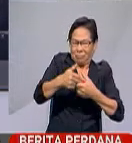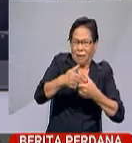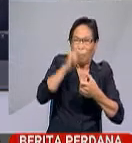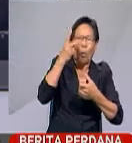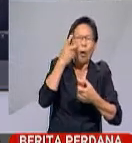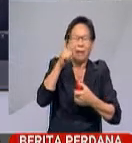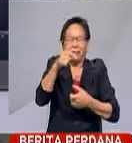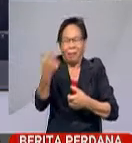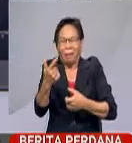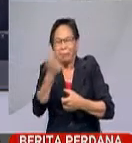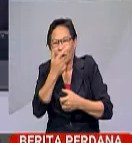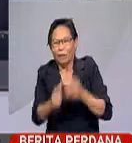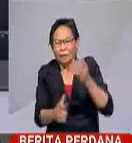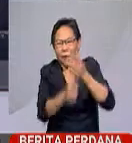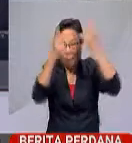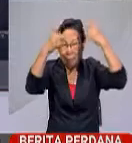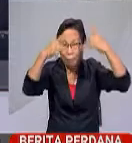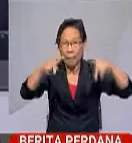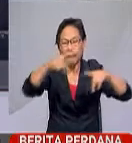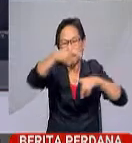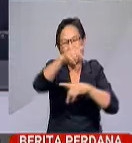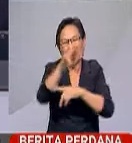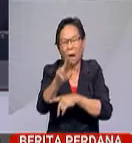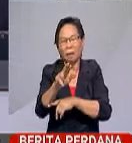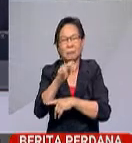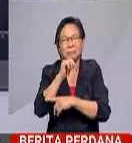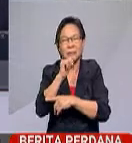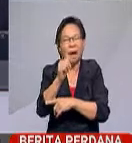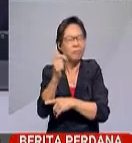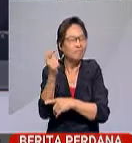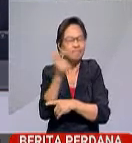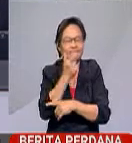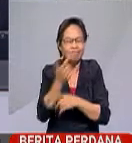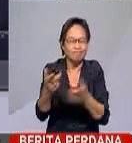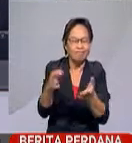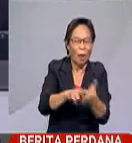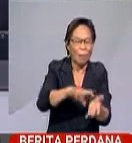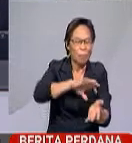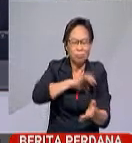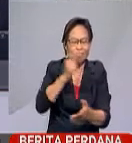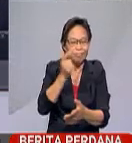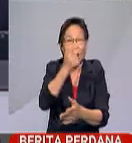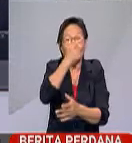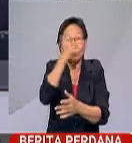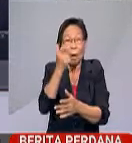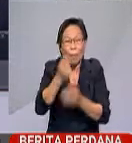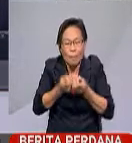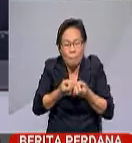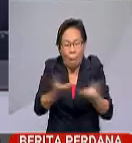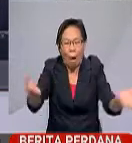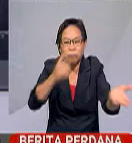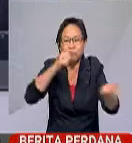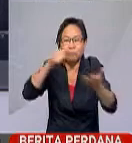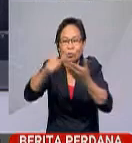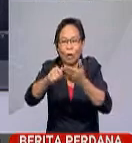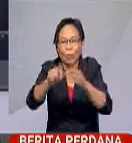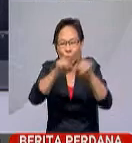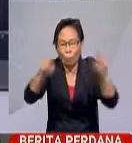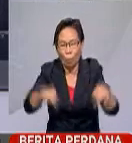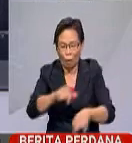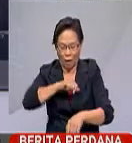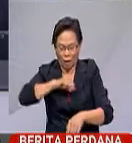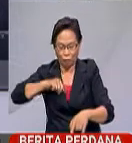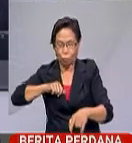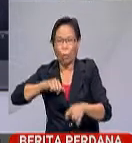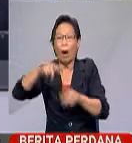politik lain, Naib Presiden PKR itu bagaimanapun tidak akan membuat laporan polis susulan penyebaran surat dan borang